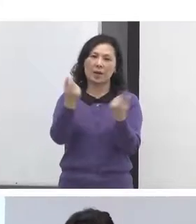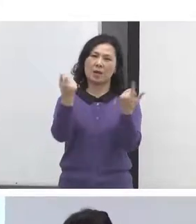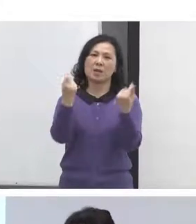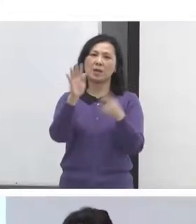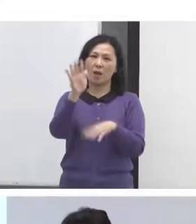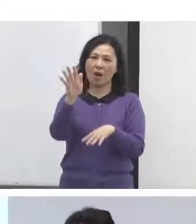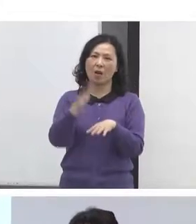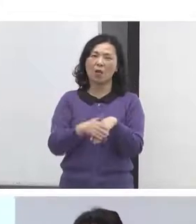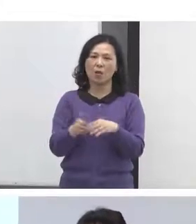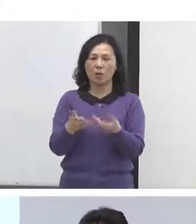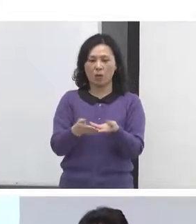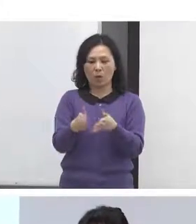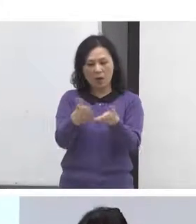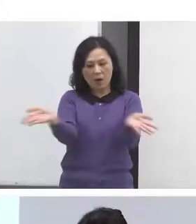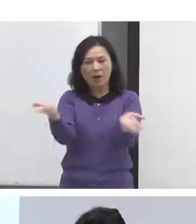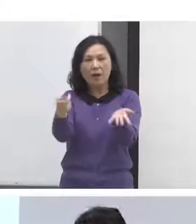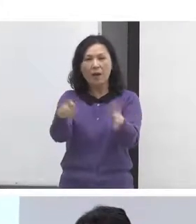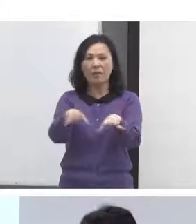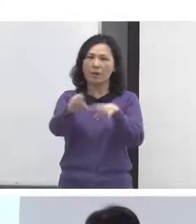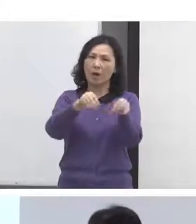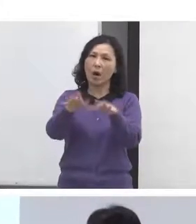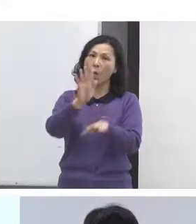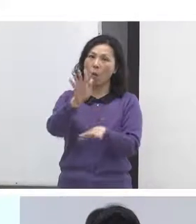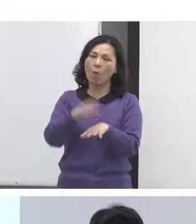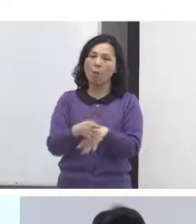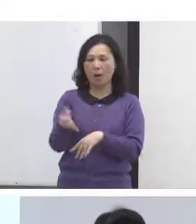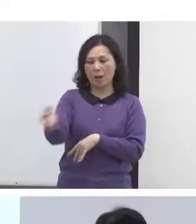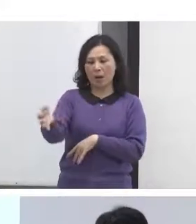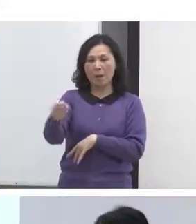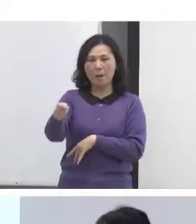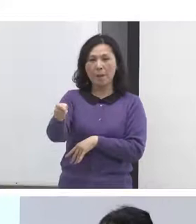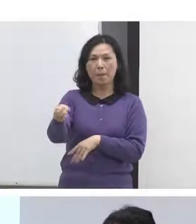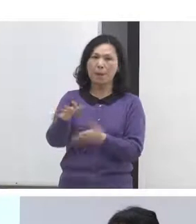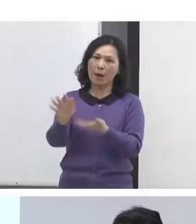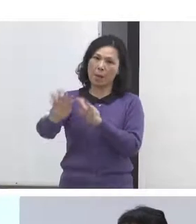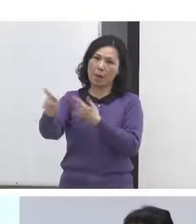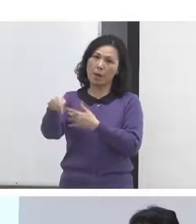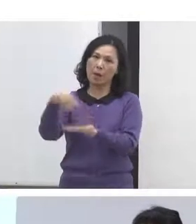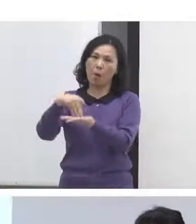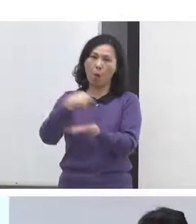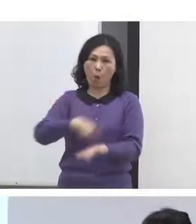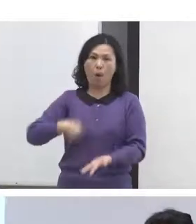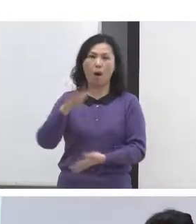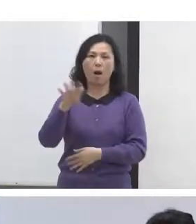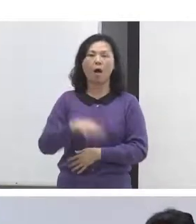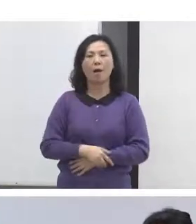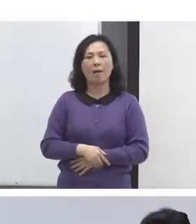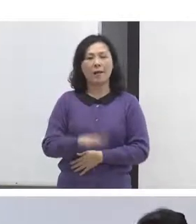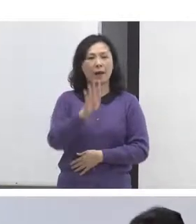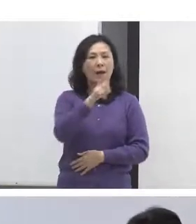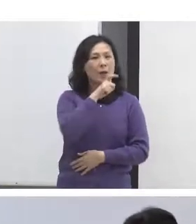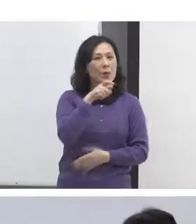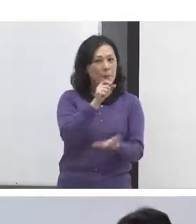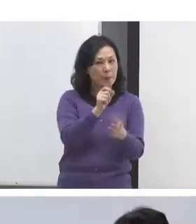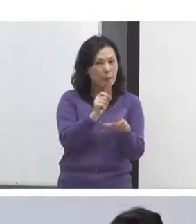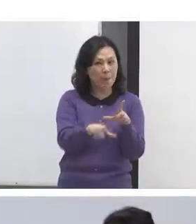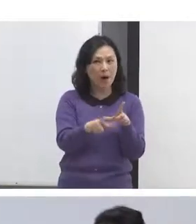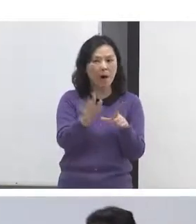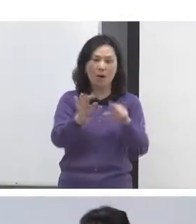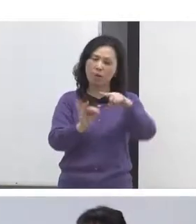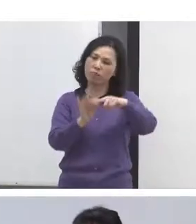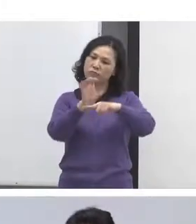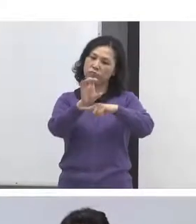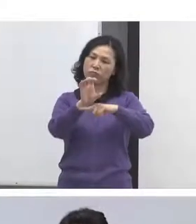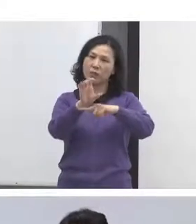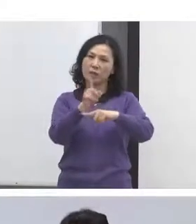的 project， 包括他们去买了 GitHub 等等哈。那或者是说有一些公司，它其实有很多90%其